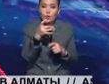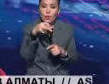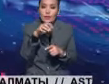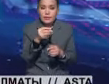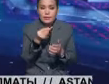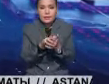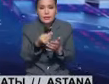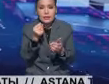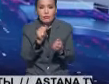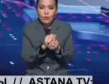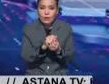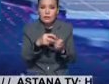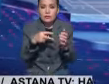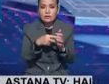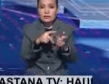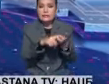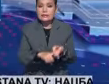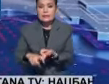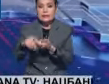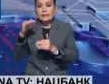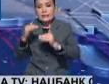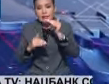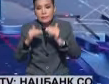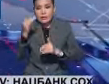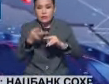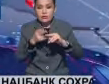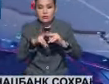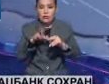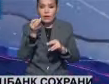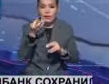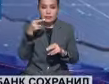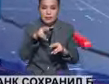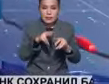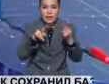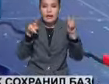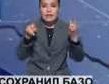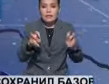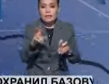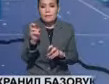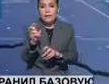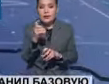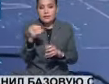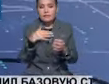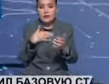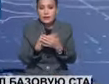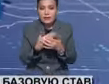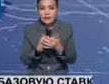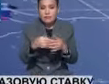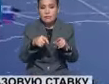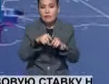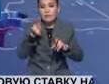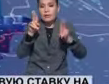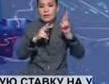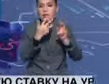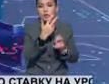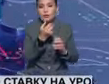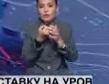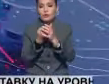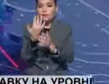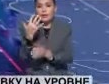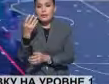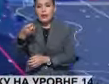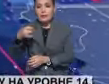бумага, стоимость которой зависит от динамики входящих в нее акций, так называемых базовых активов, как правило, от 3 до 5